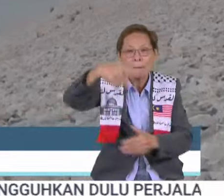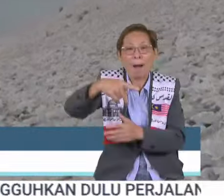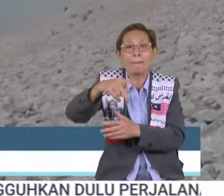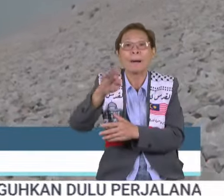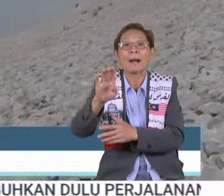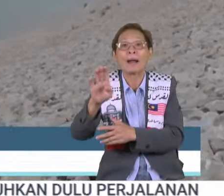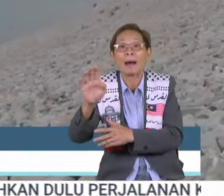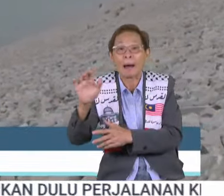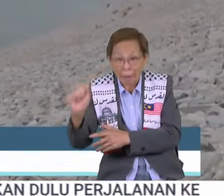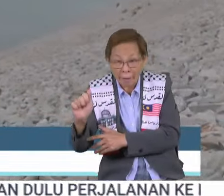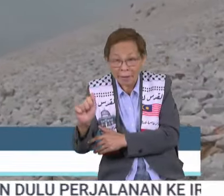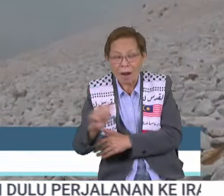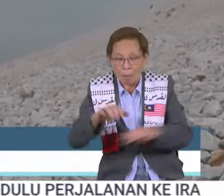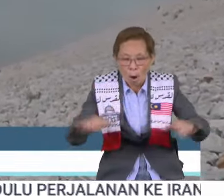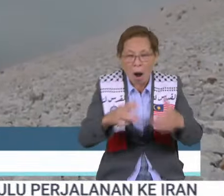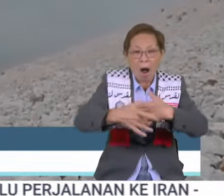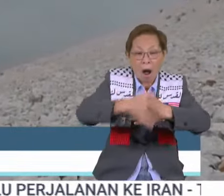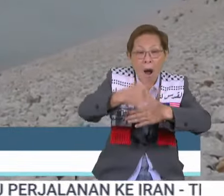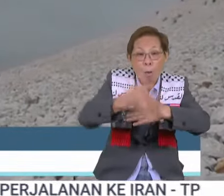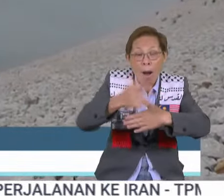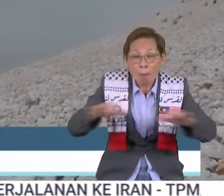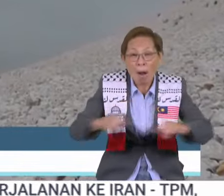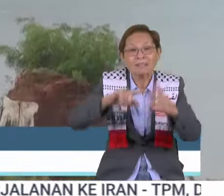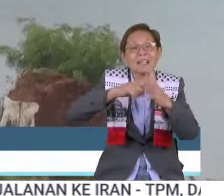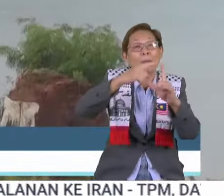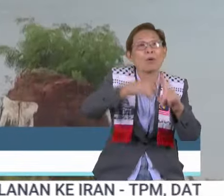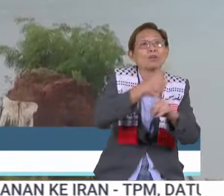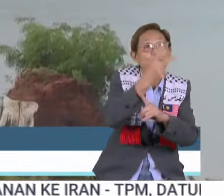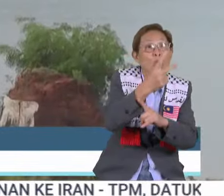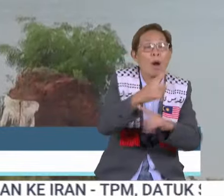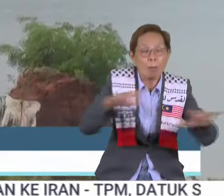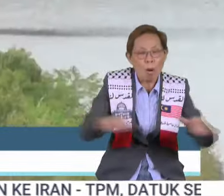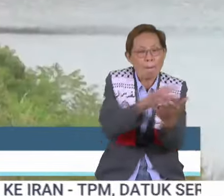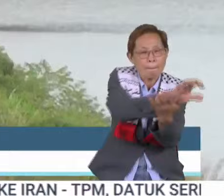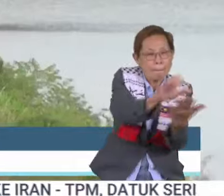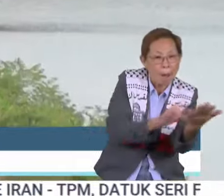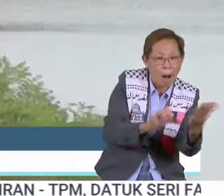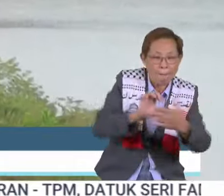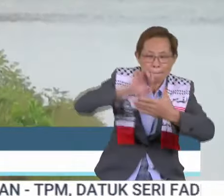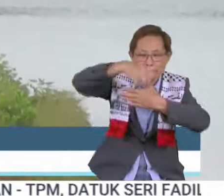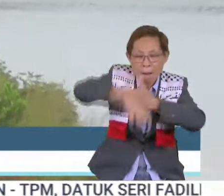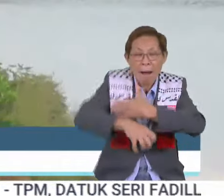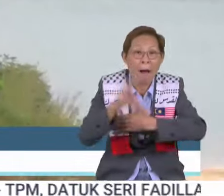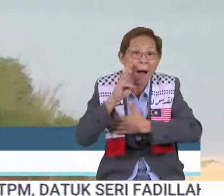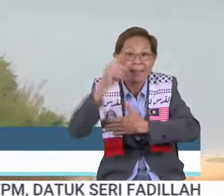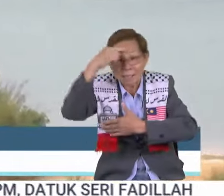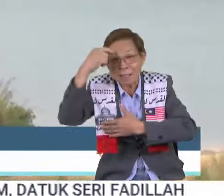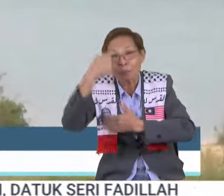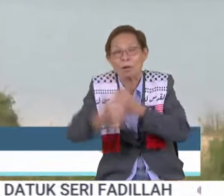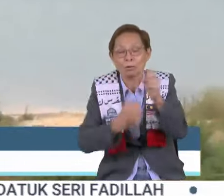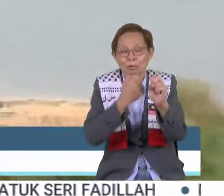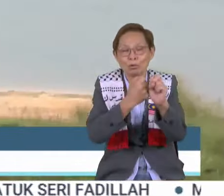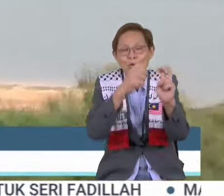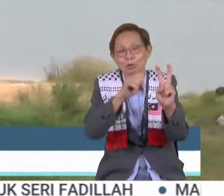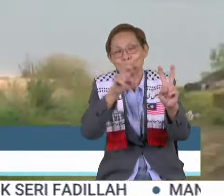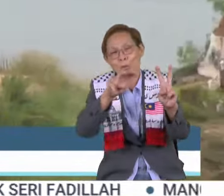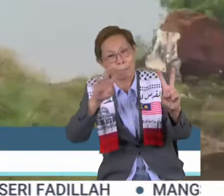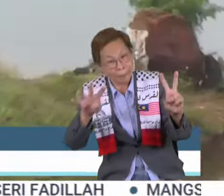Pulau Pinang mengambil langkah awal sejak Februari dengan melaksanakan pelan tindakan empangan air hitam 2020.